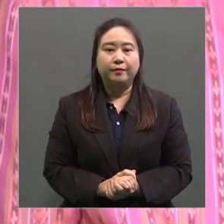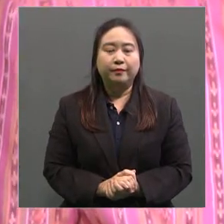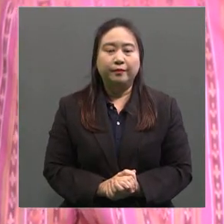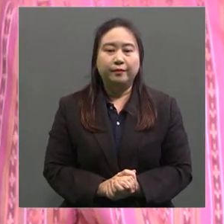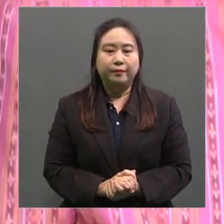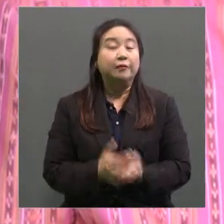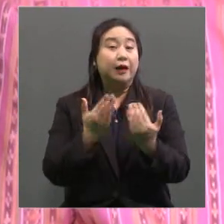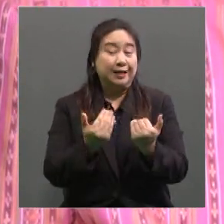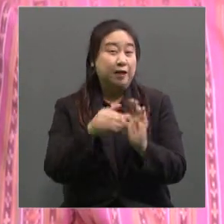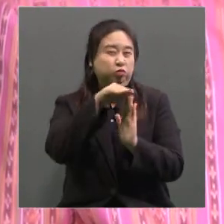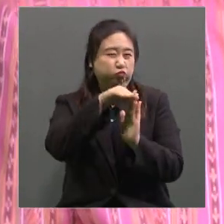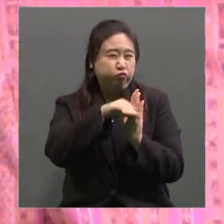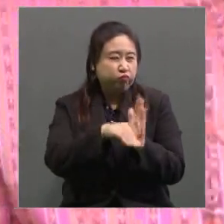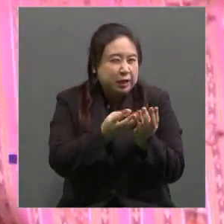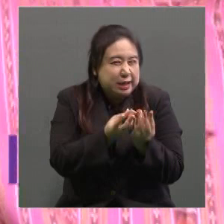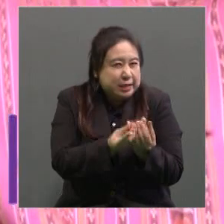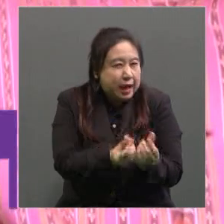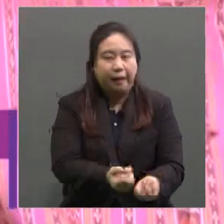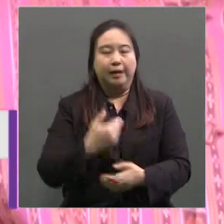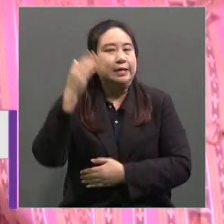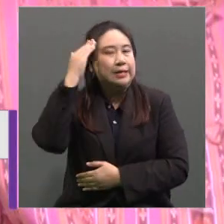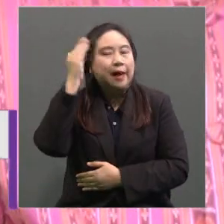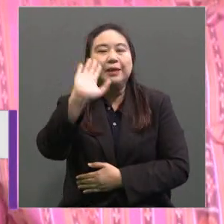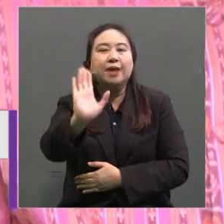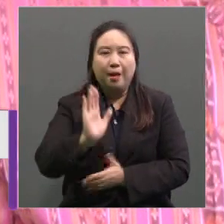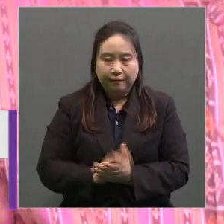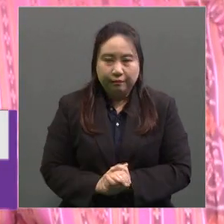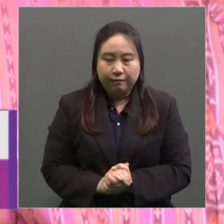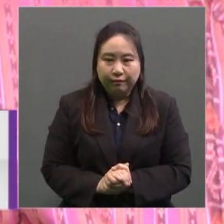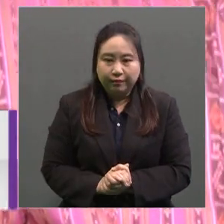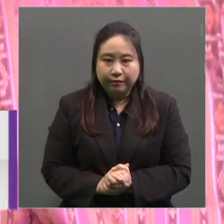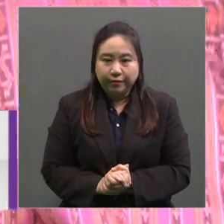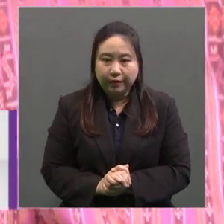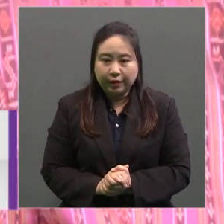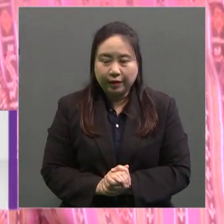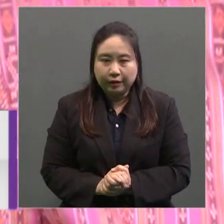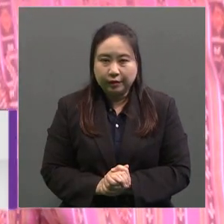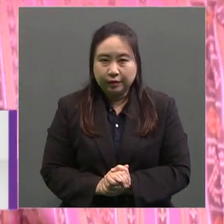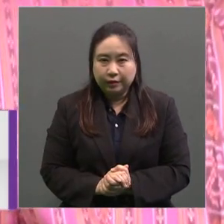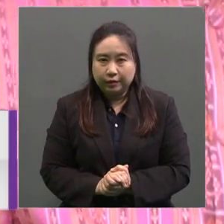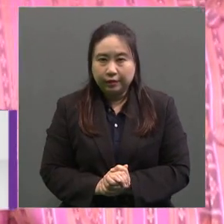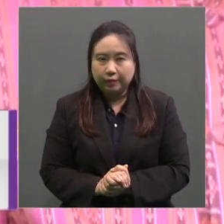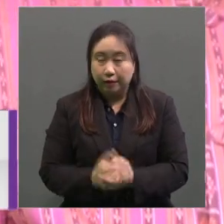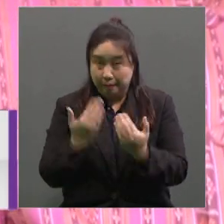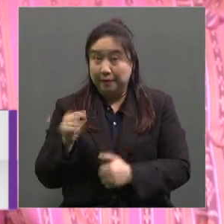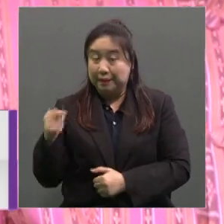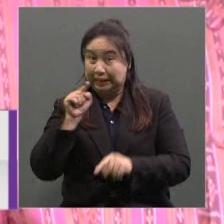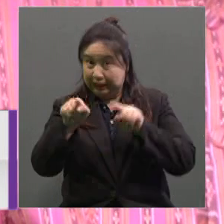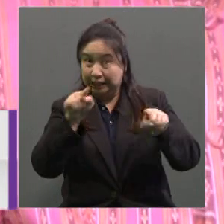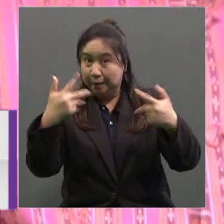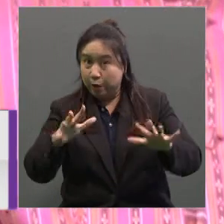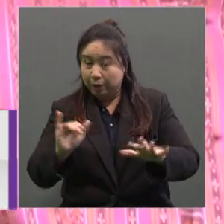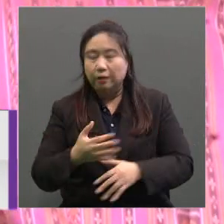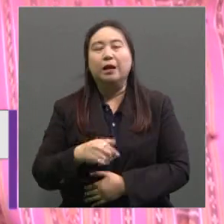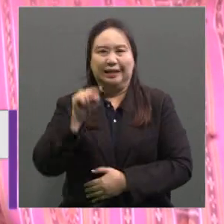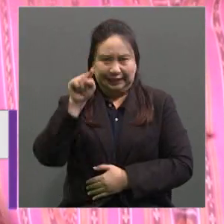อันรายละเอียดยังไม่ทราบ แต่ว่ามีที่สั่งการไหมคะว่าให้ใครในกี่วัน สั่งการ